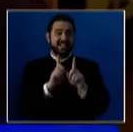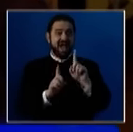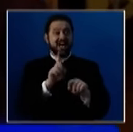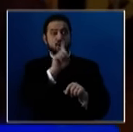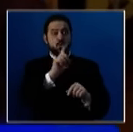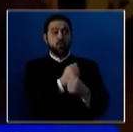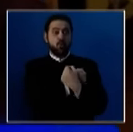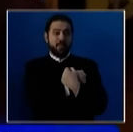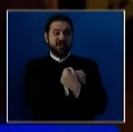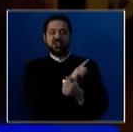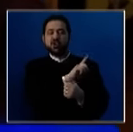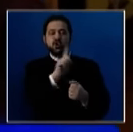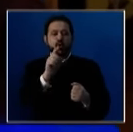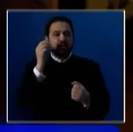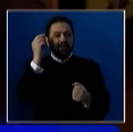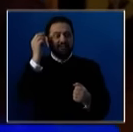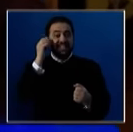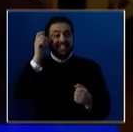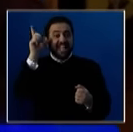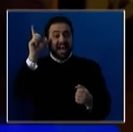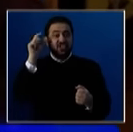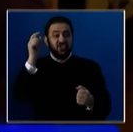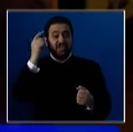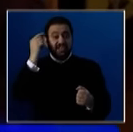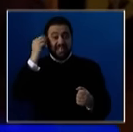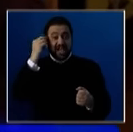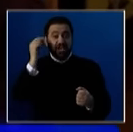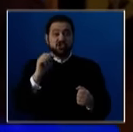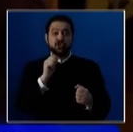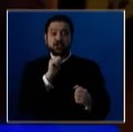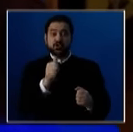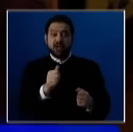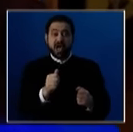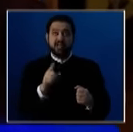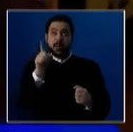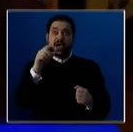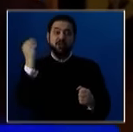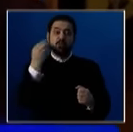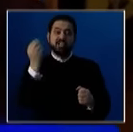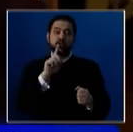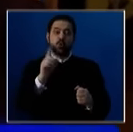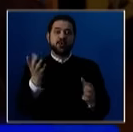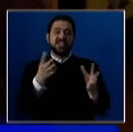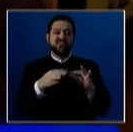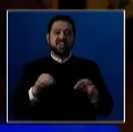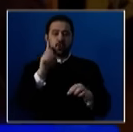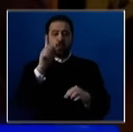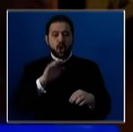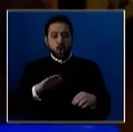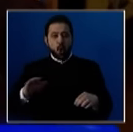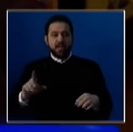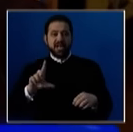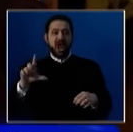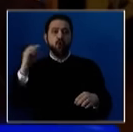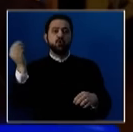n-ai să-L cunoști niciodată pe Dumnezeu, n-ai să ajungi niciodată lângă El, n-ai să te comporți ca un fiu. Cum